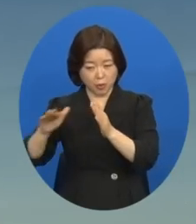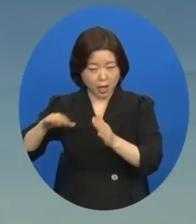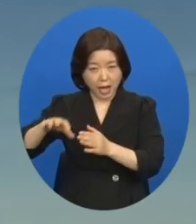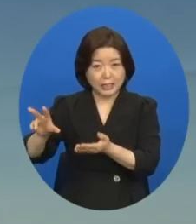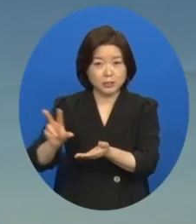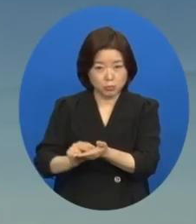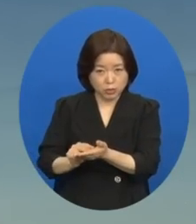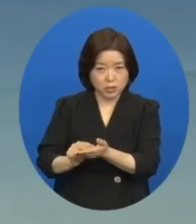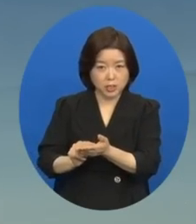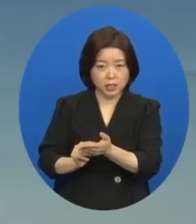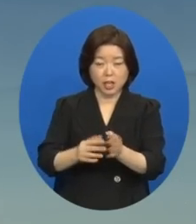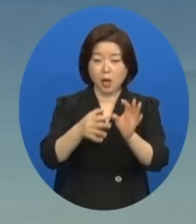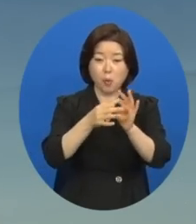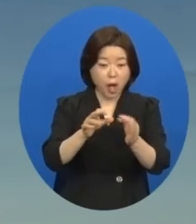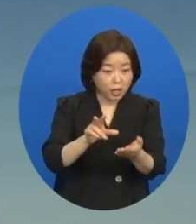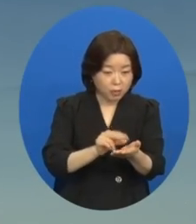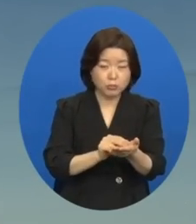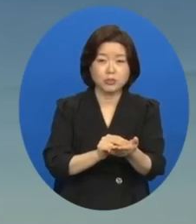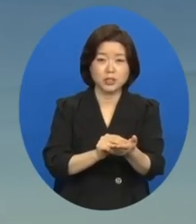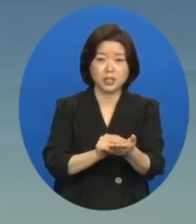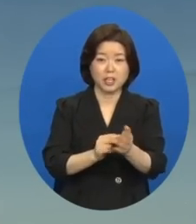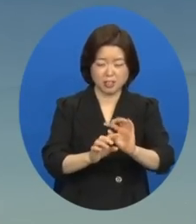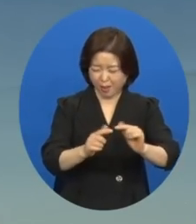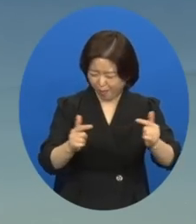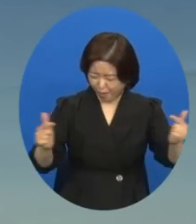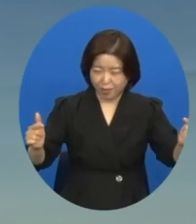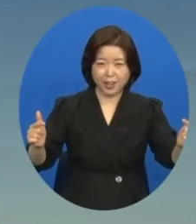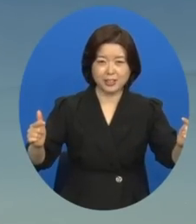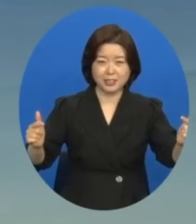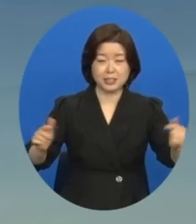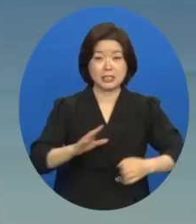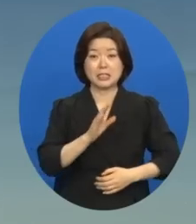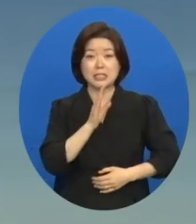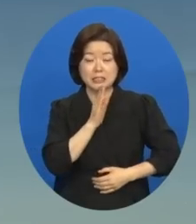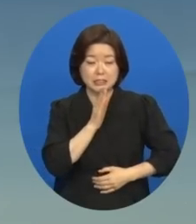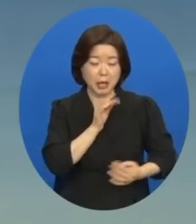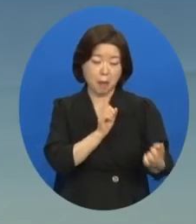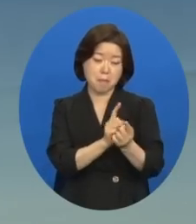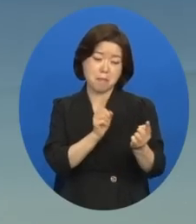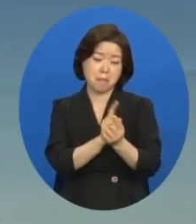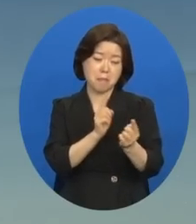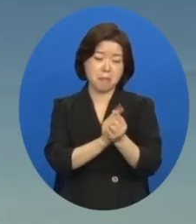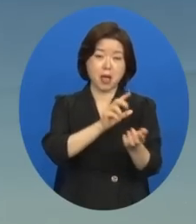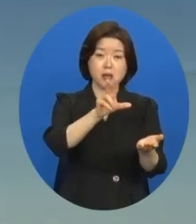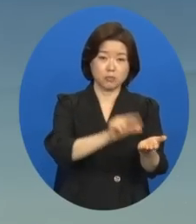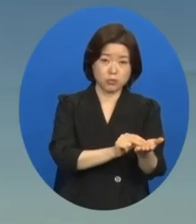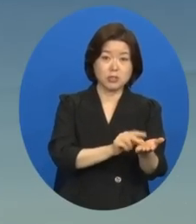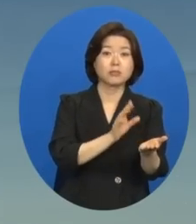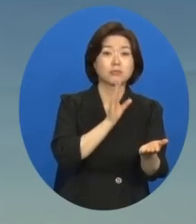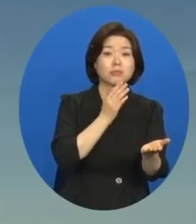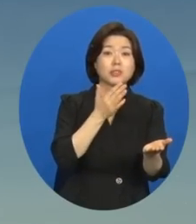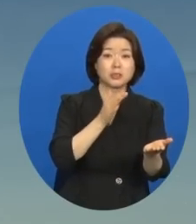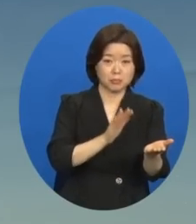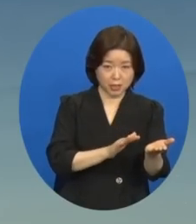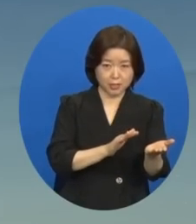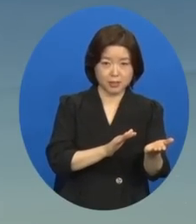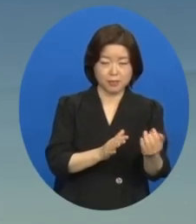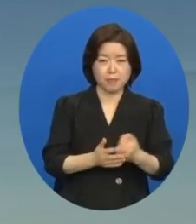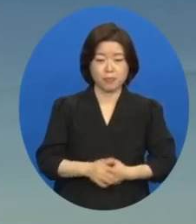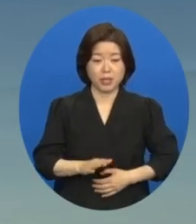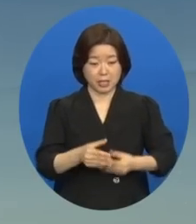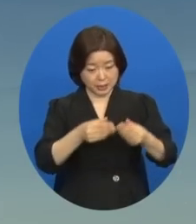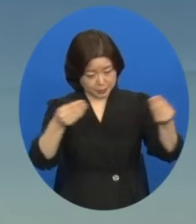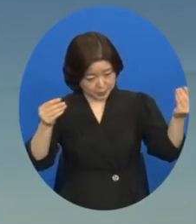문제, 관계의 문제, 여러 가지 우리가 실제적으로 맞닥뜨리는 문제이지만 그